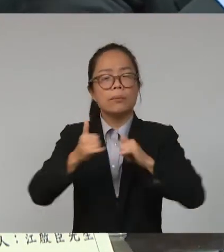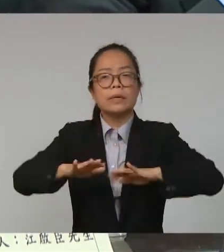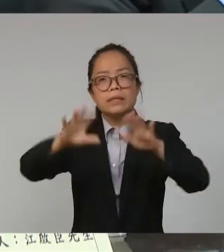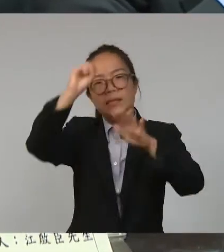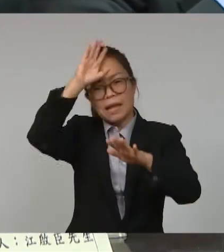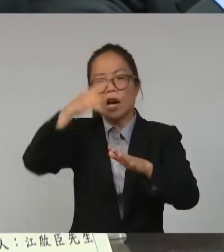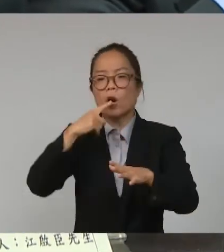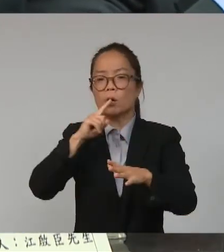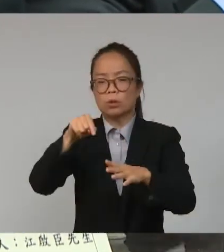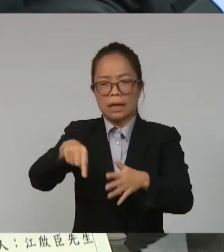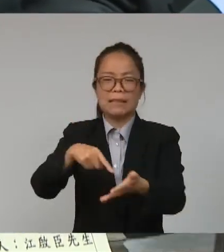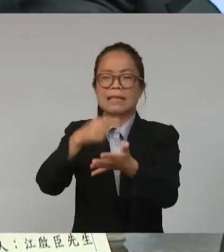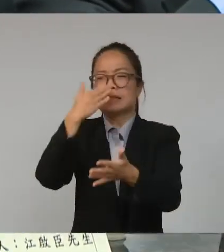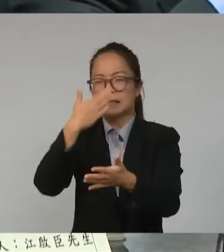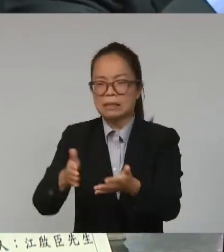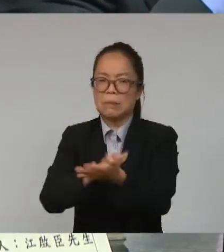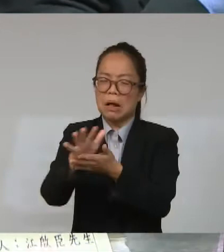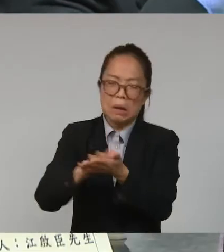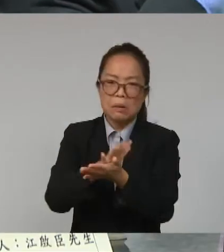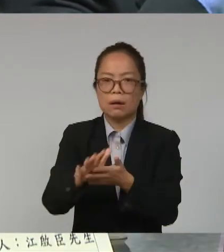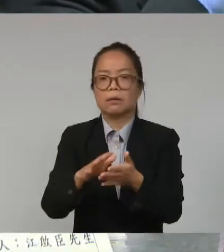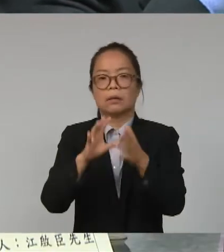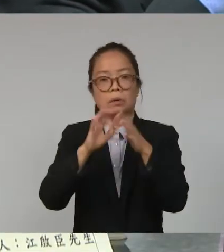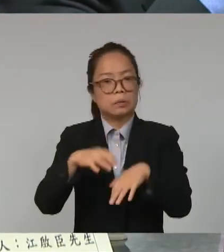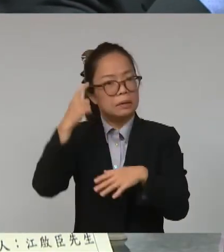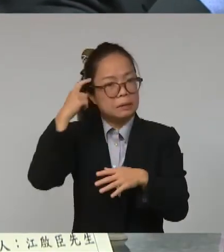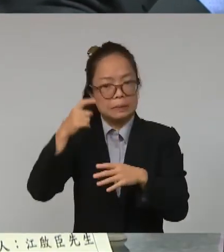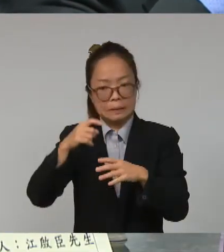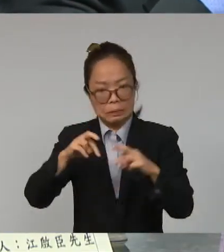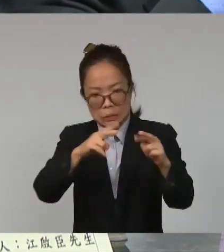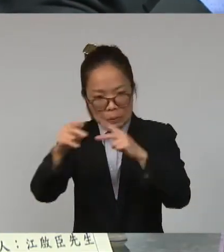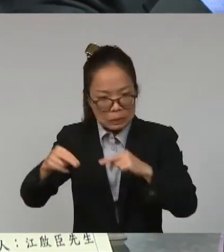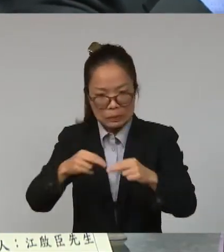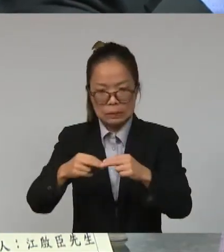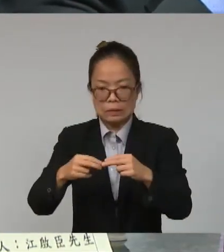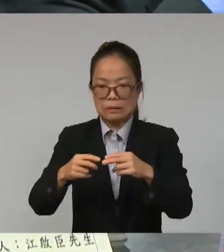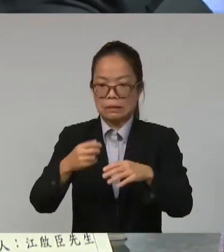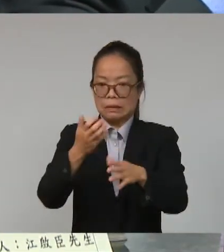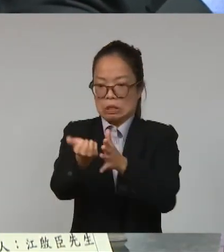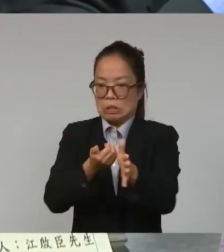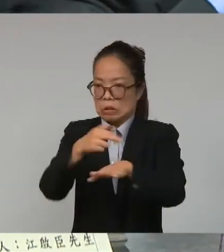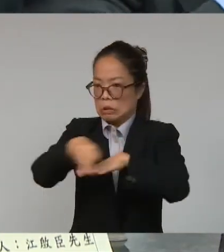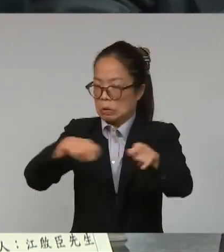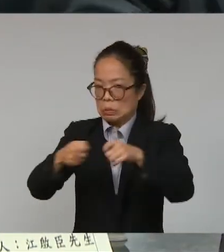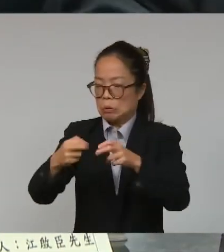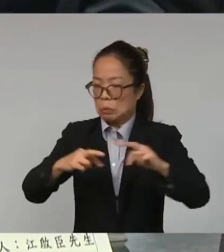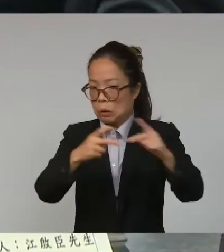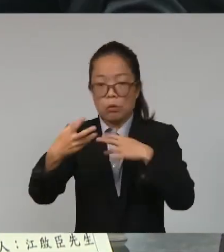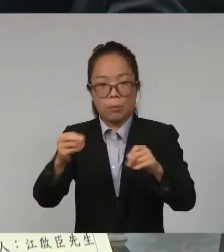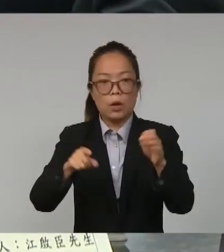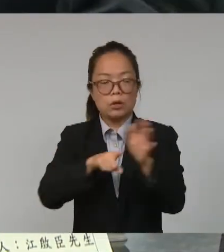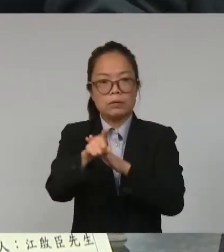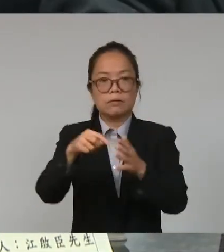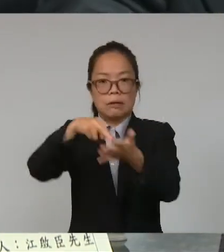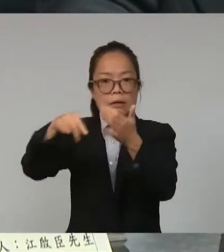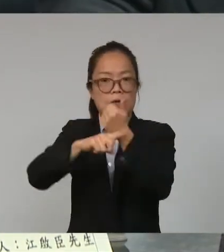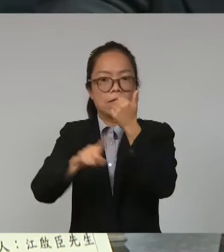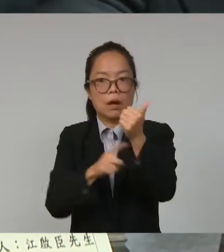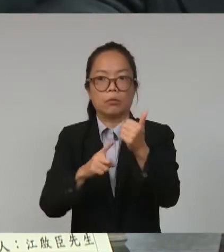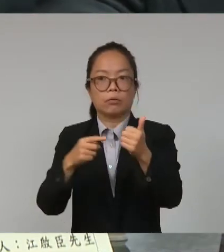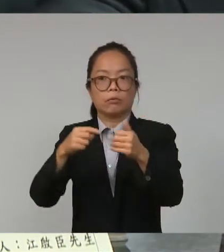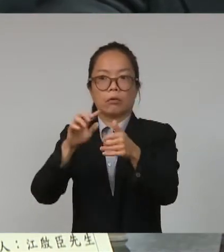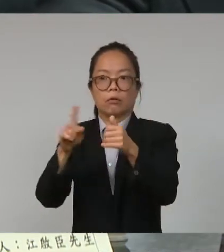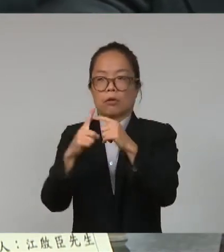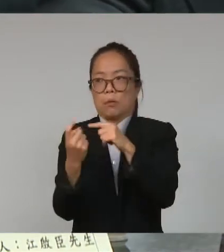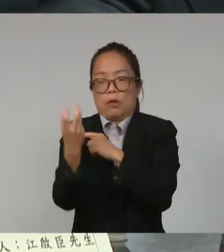因为一次公投的挫败，不去检讨选务的工作， 就利用国会的多数来直接修